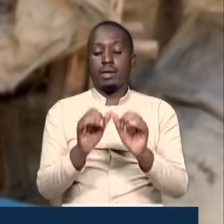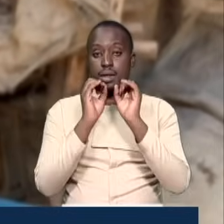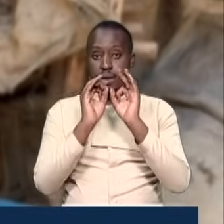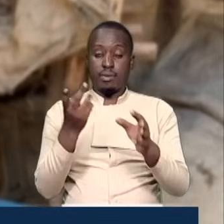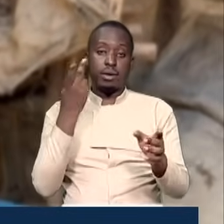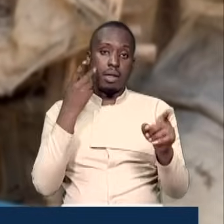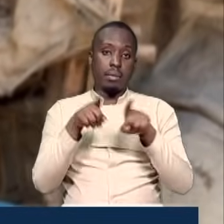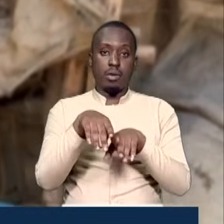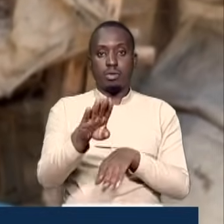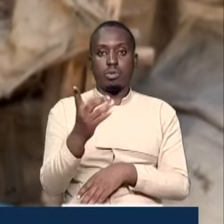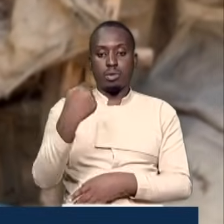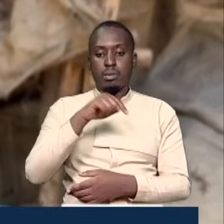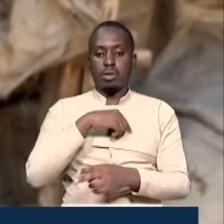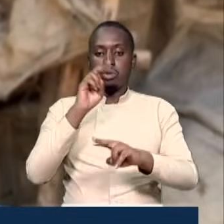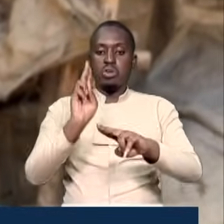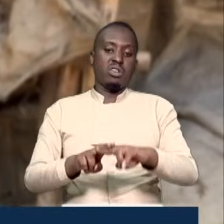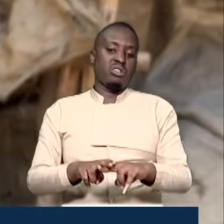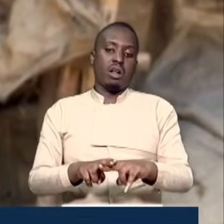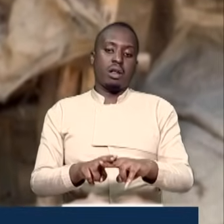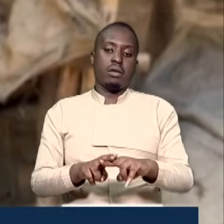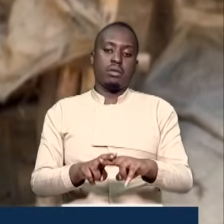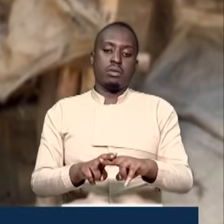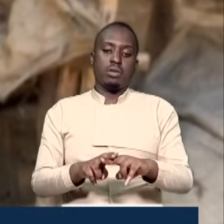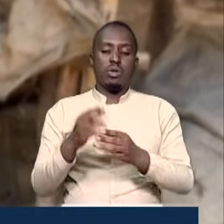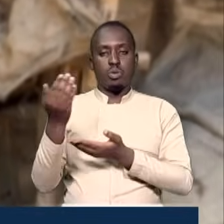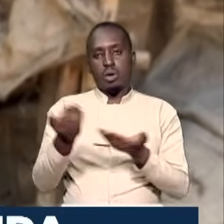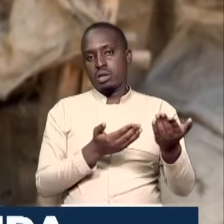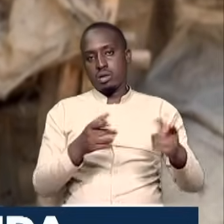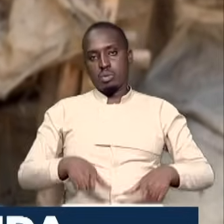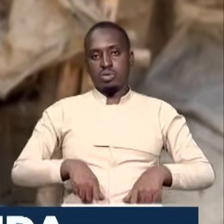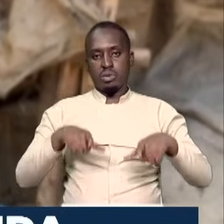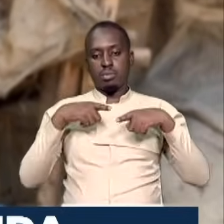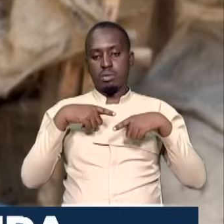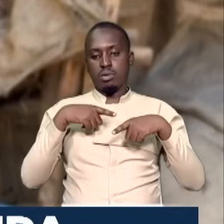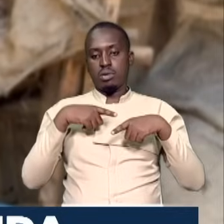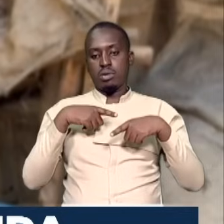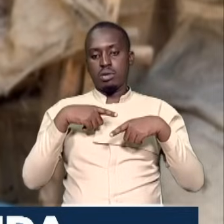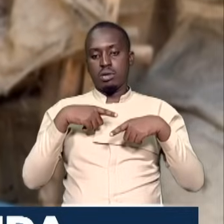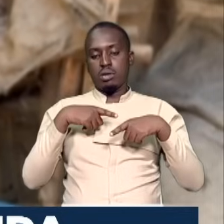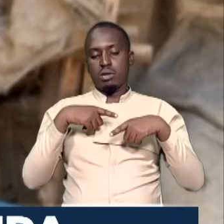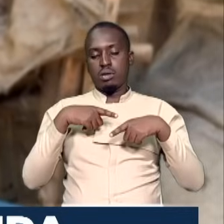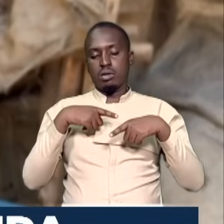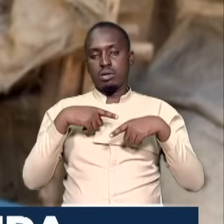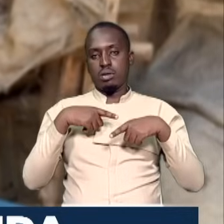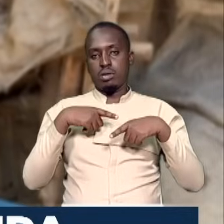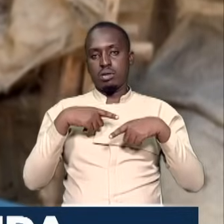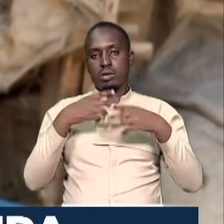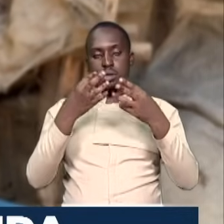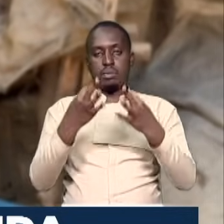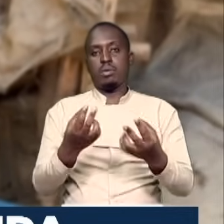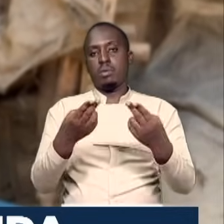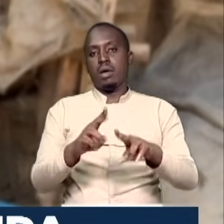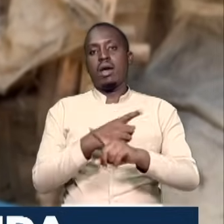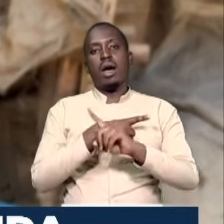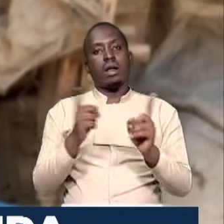Nibyagenda uko nyine tuzokwicara aho nyine twakira ubuzima, twakira ibibaye,